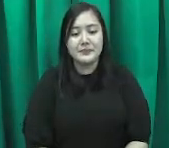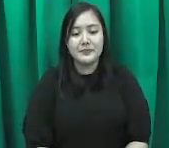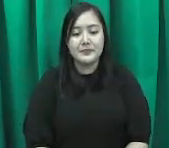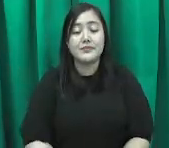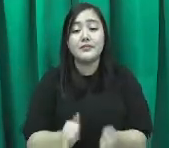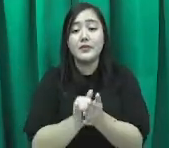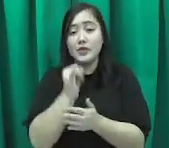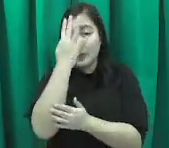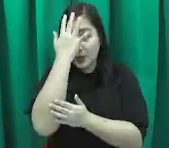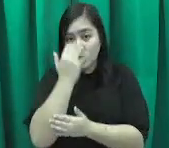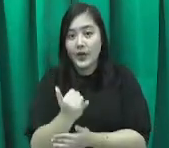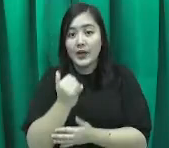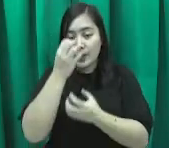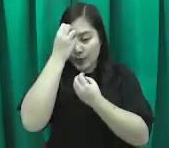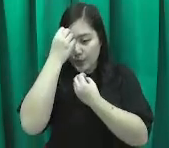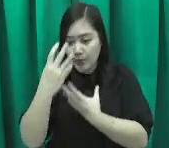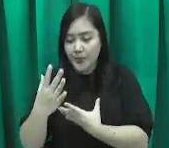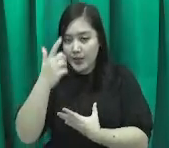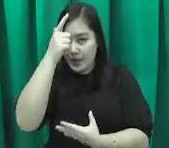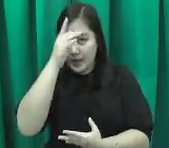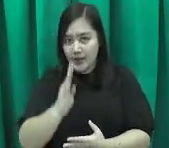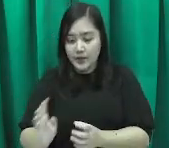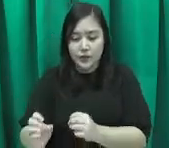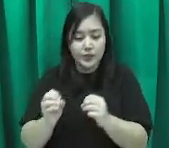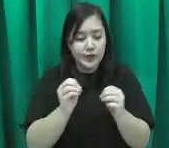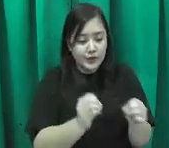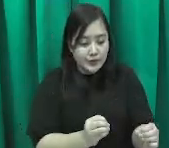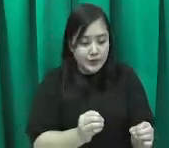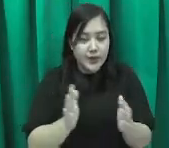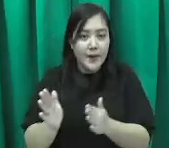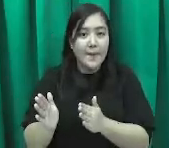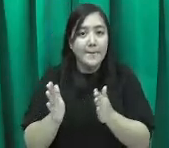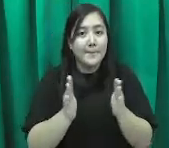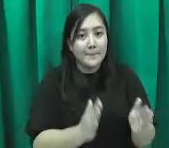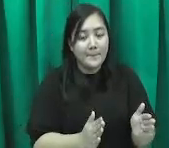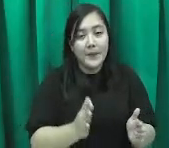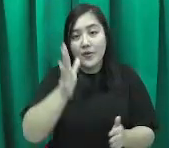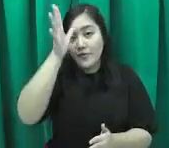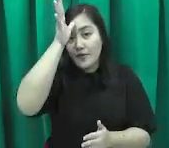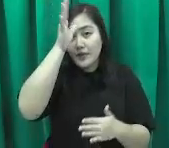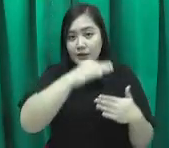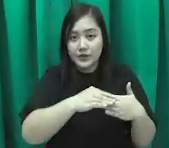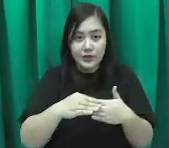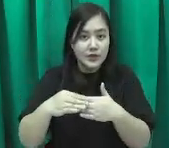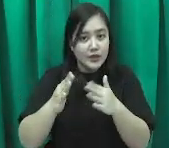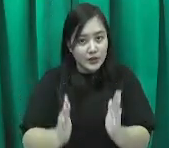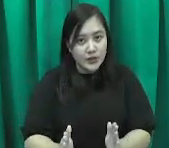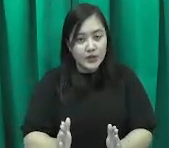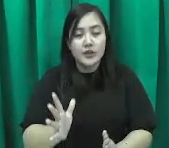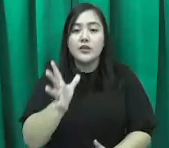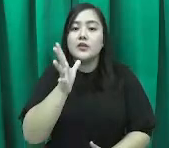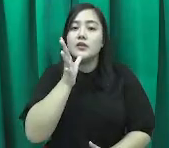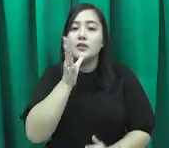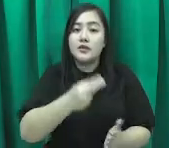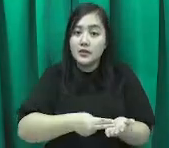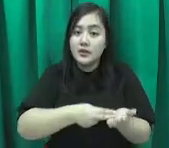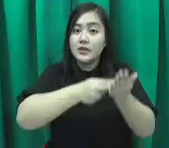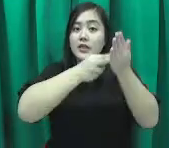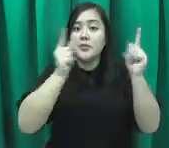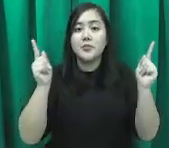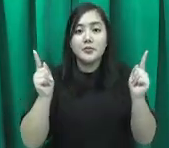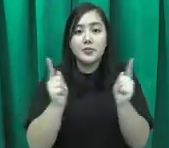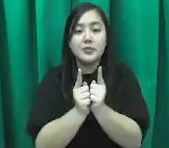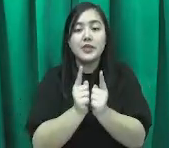Yes. And what is that? That the father is the leader, the mother is the helpmate, and the children, ang trabaho lang is to obey. Yun lang naman sabi